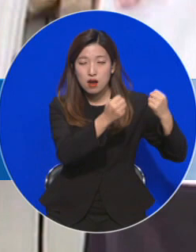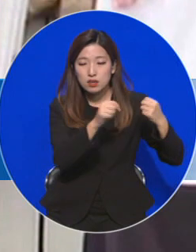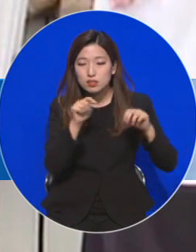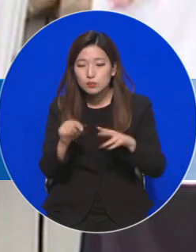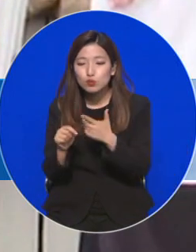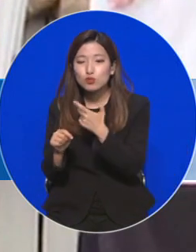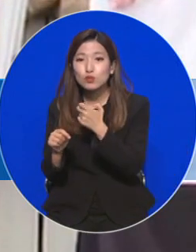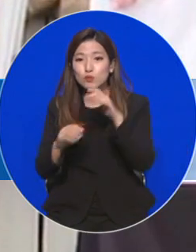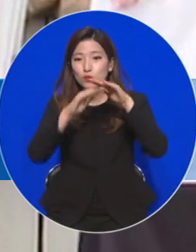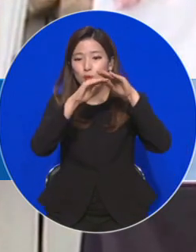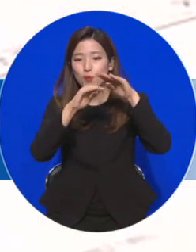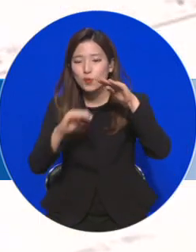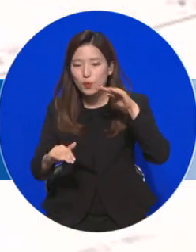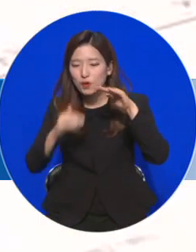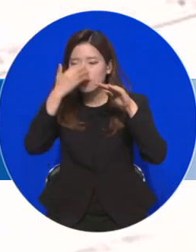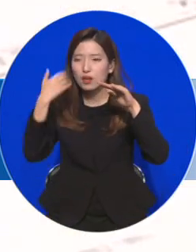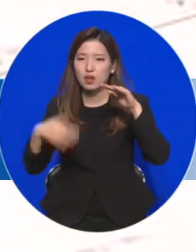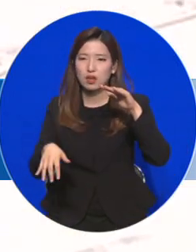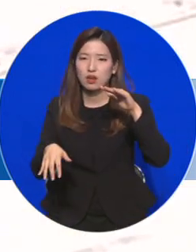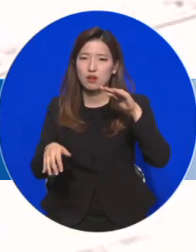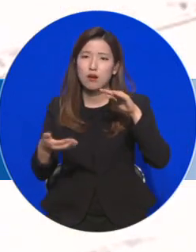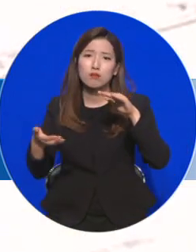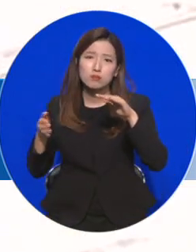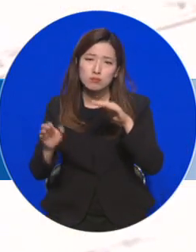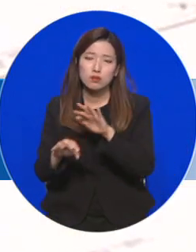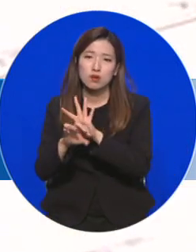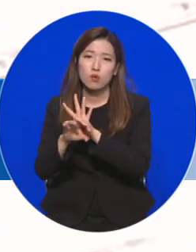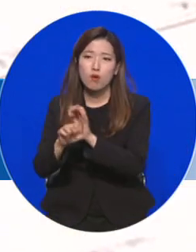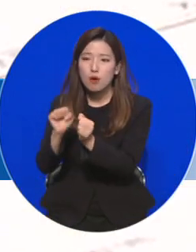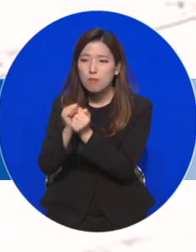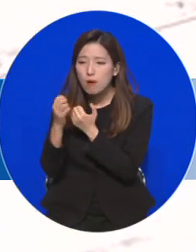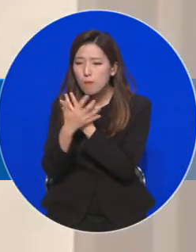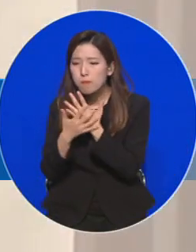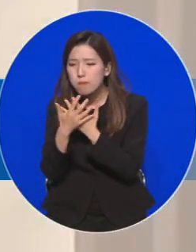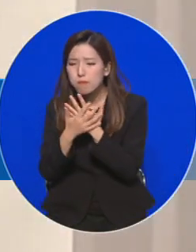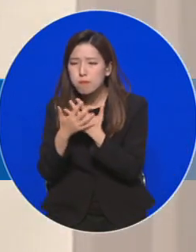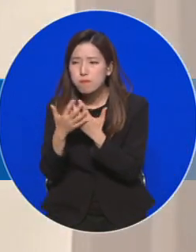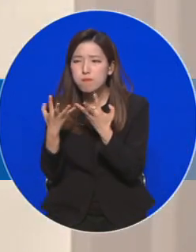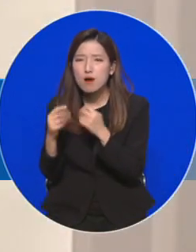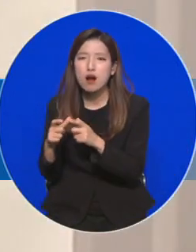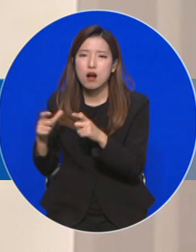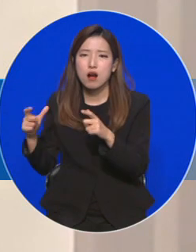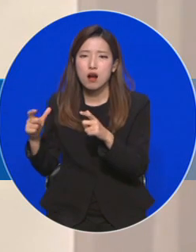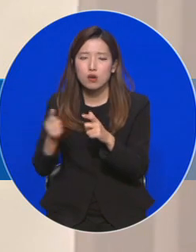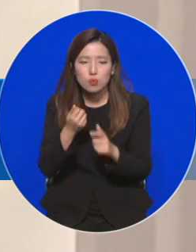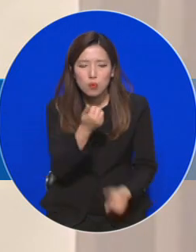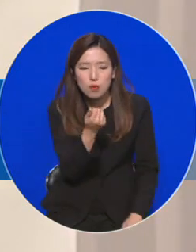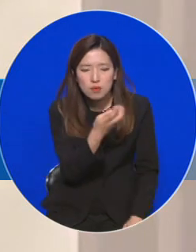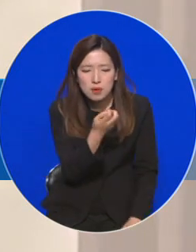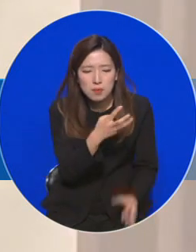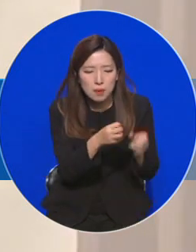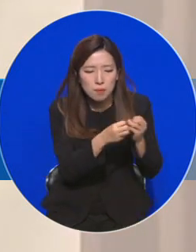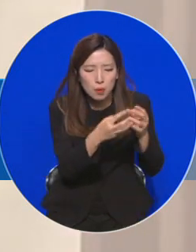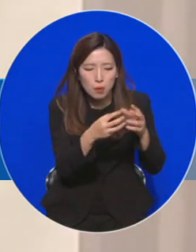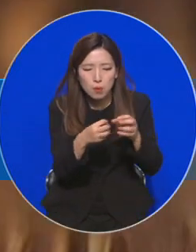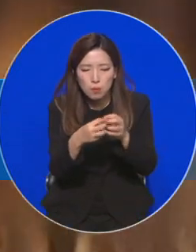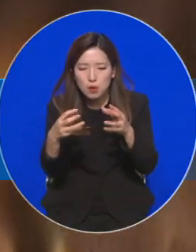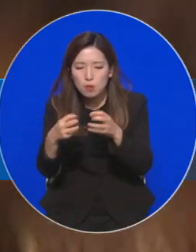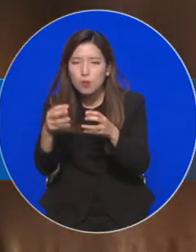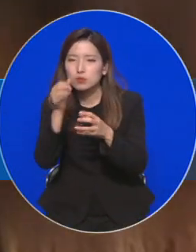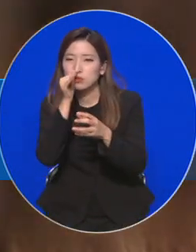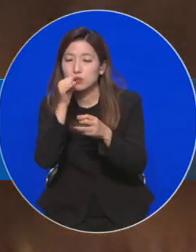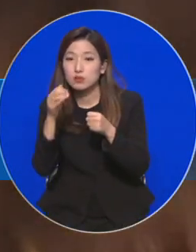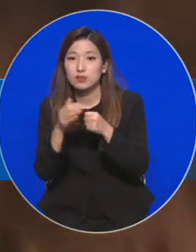경로를 알 수 없는 비중이 여전히 높고 곳곳에서 집단 감염이 계속돼 확실한 진정 세로 돌아섰다고 평가하기